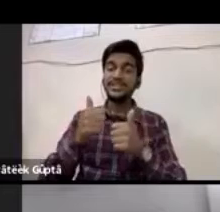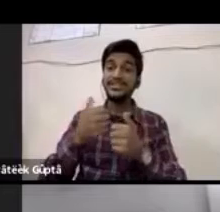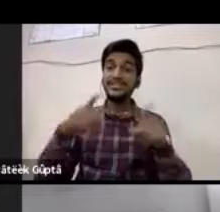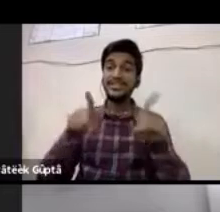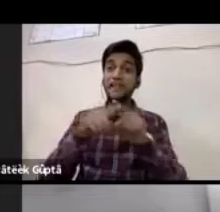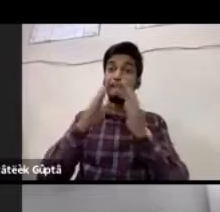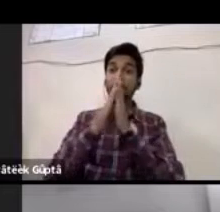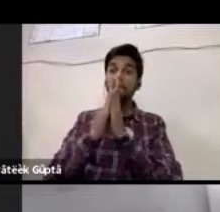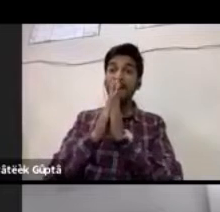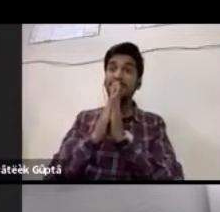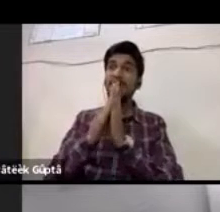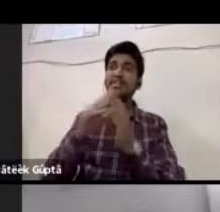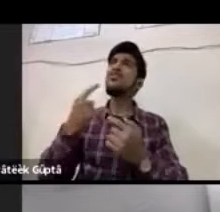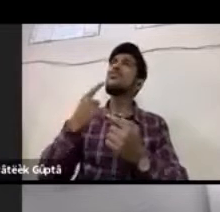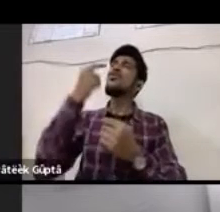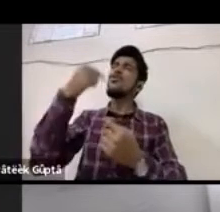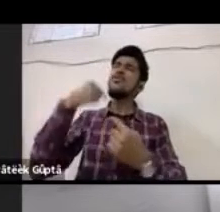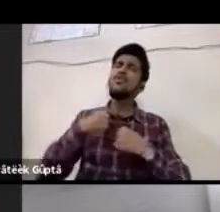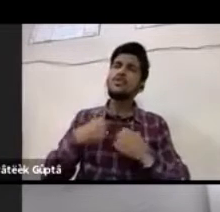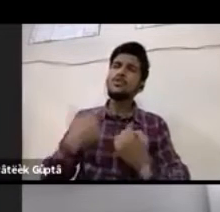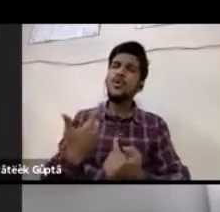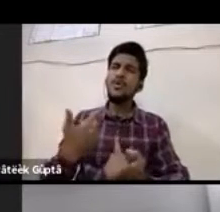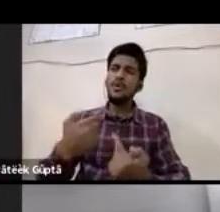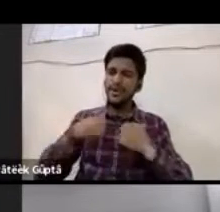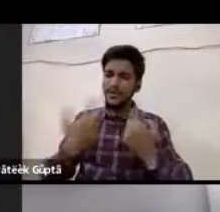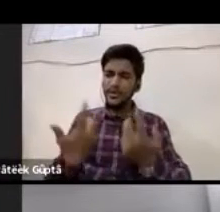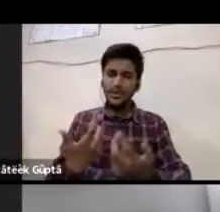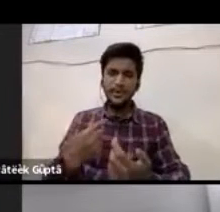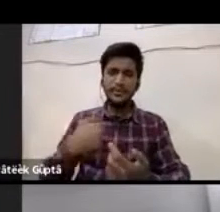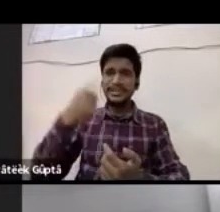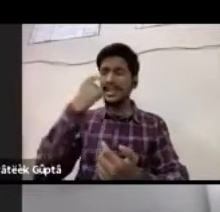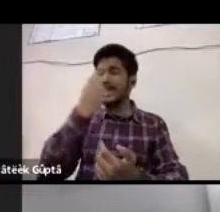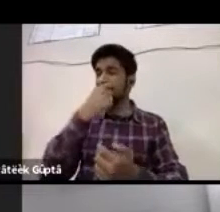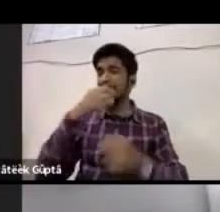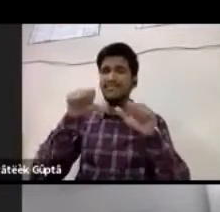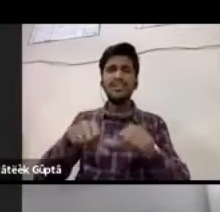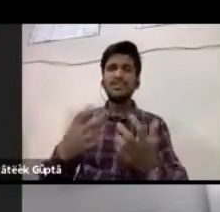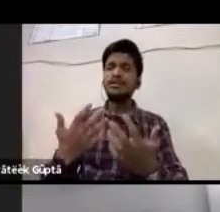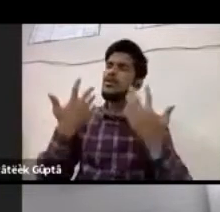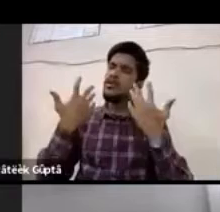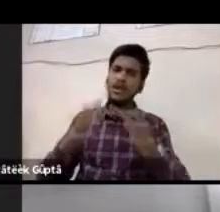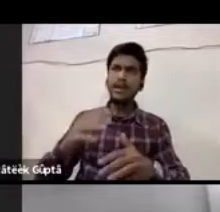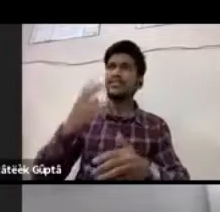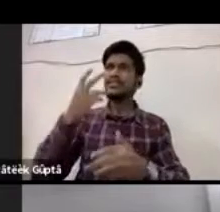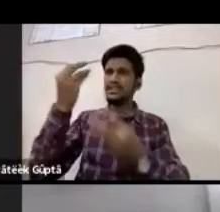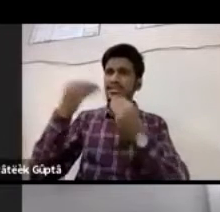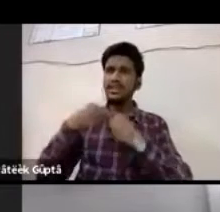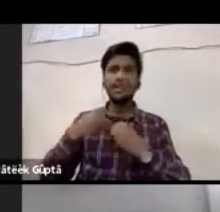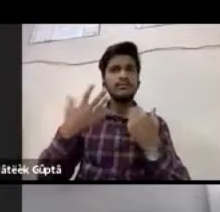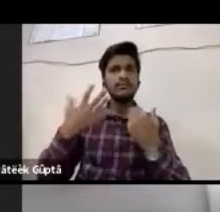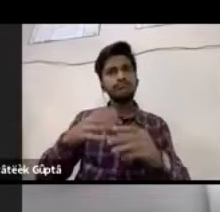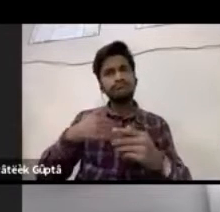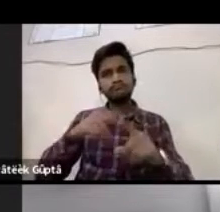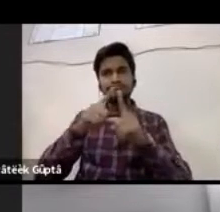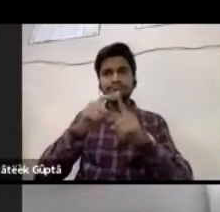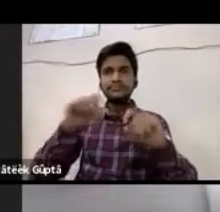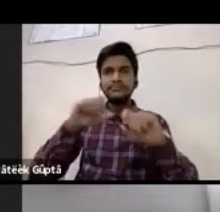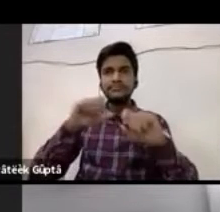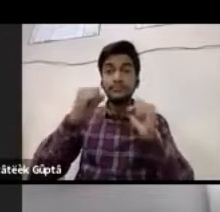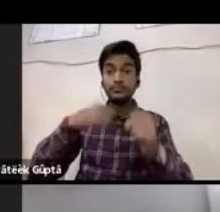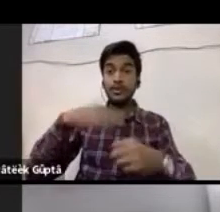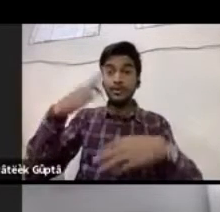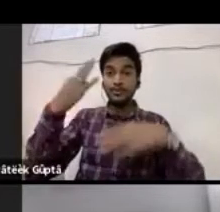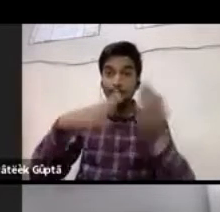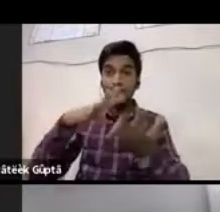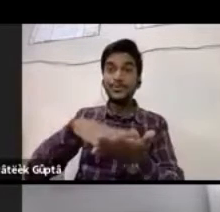saath hi kyon kiya. और दूसरा, अच्छा है आपने हमारे साथ किया, शायद हम कुछ अच्छा सीख सकते हैं, कुछ अच्छा सीख सकते हैं, कुछ अच्छा एग्जांपल सेट कर सकते हैं, कुछ आगे